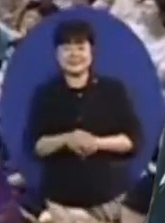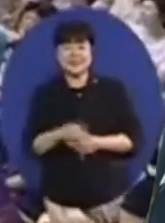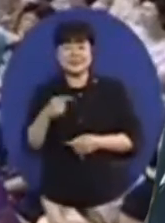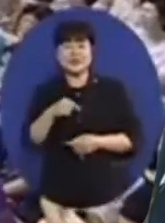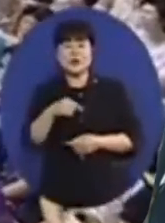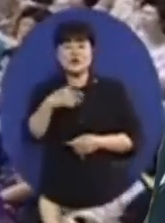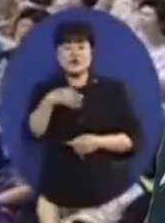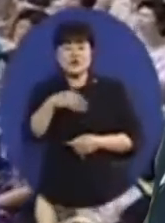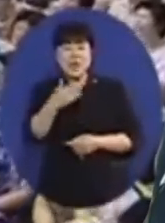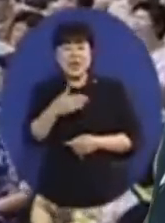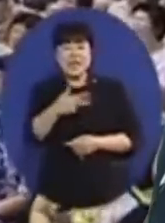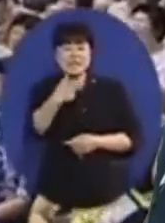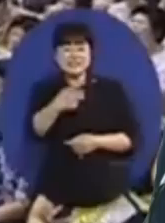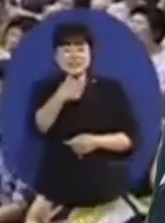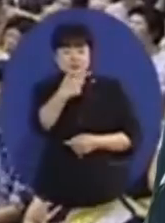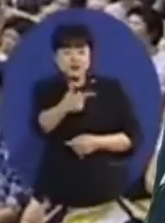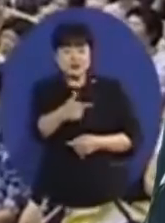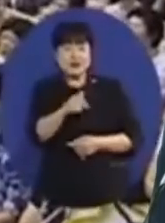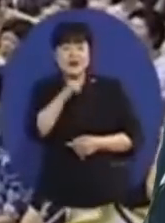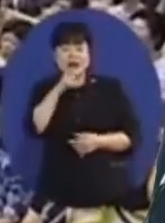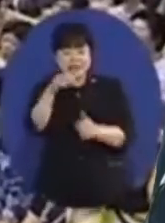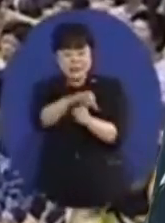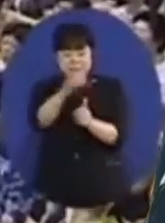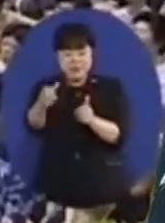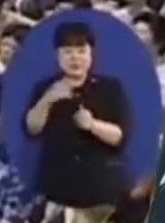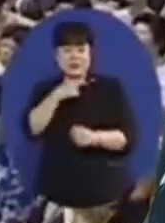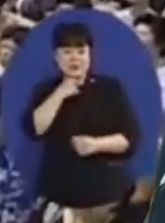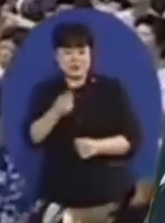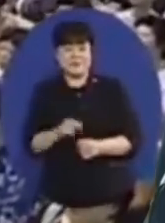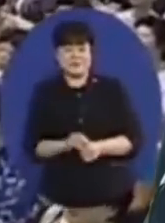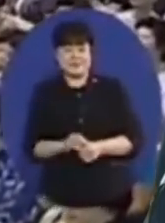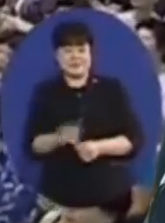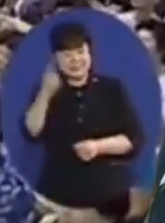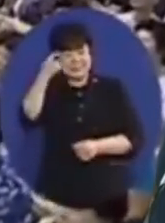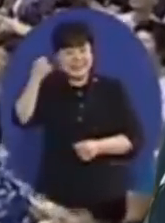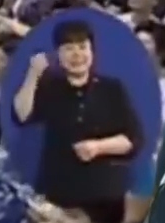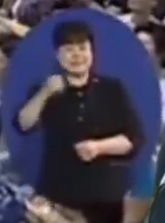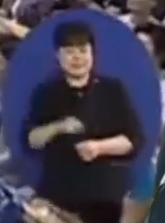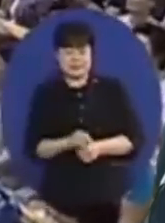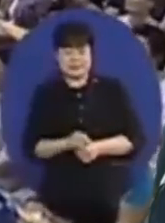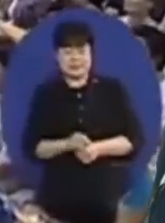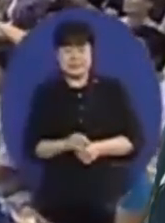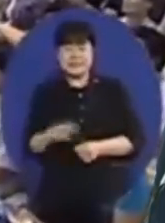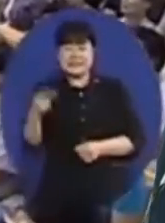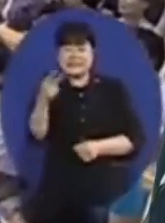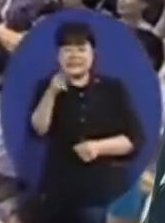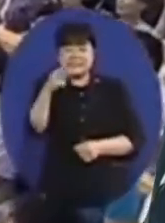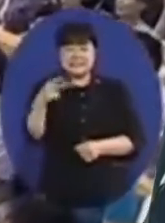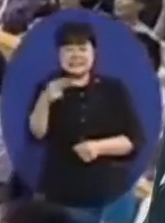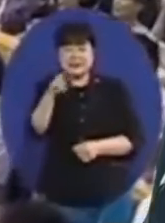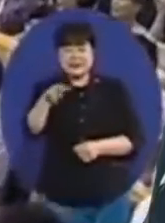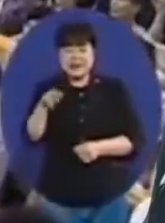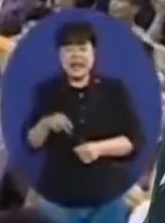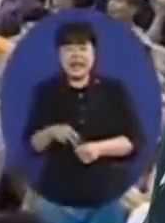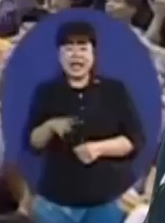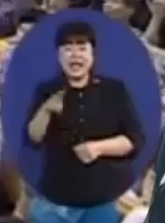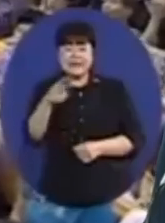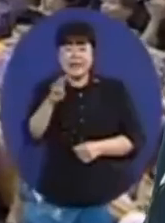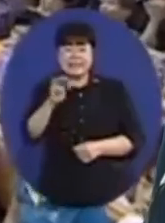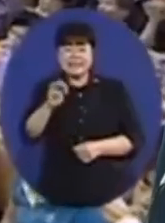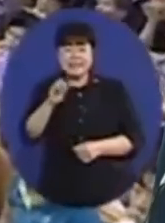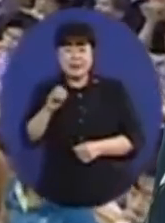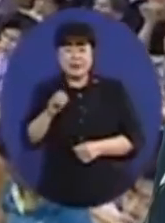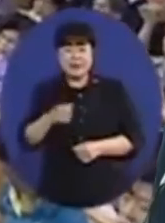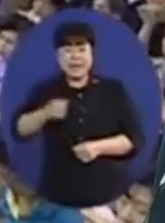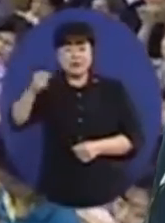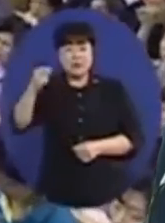1976년 가난에서 벗어나고 싶다는 일념으로 단돈 2천 달러 240만원을